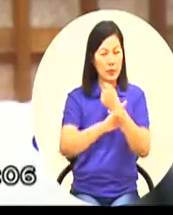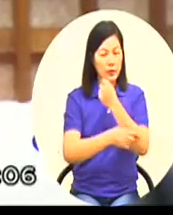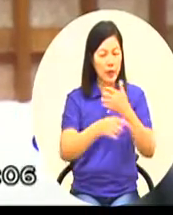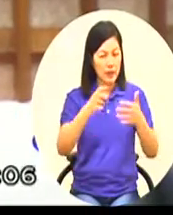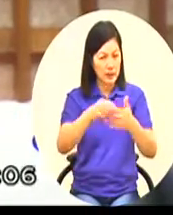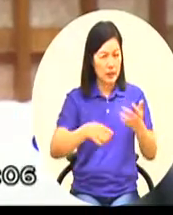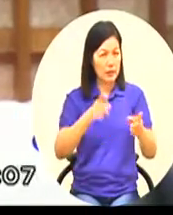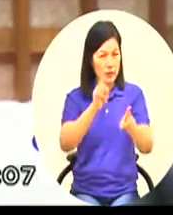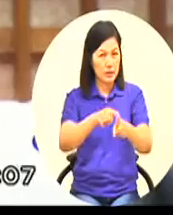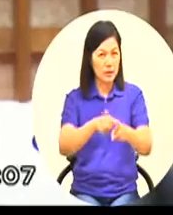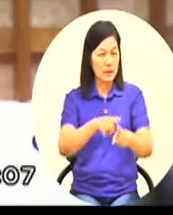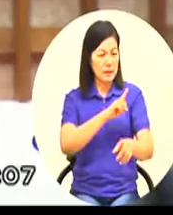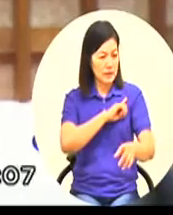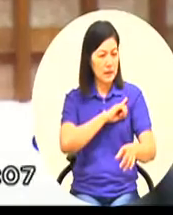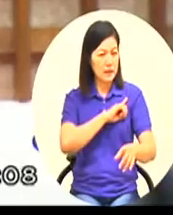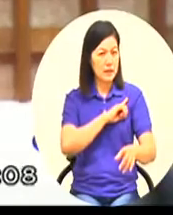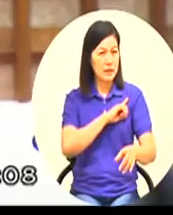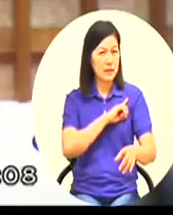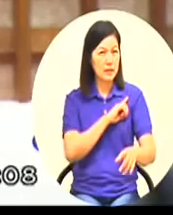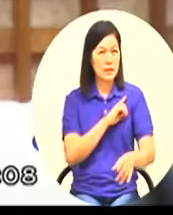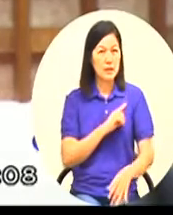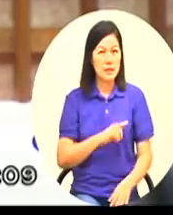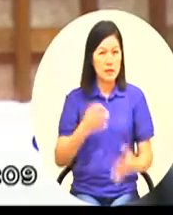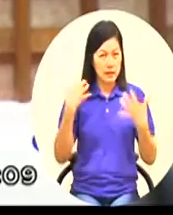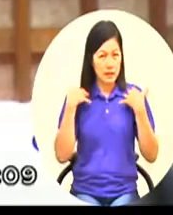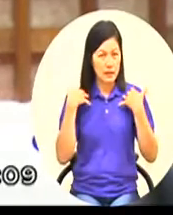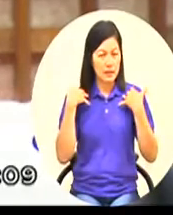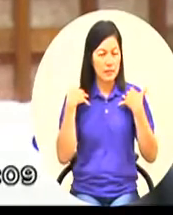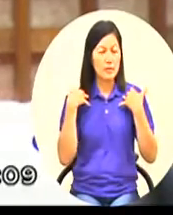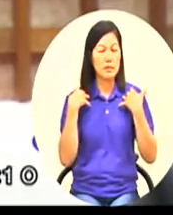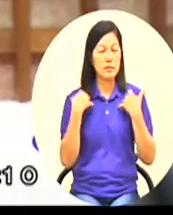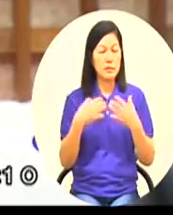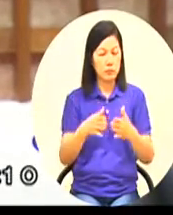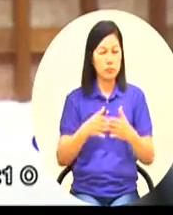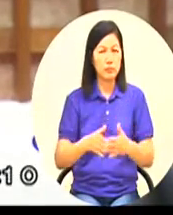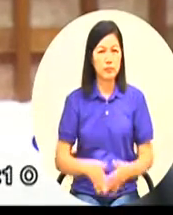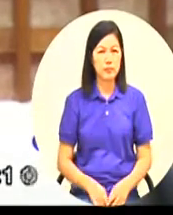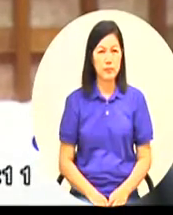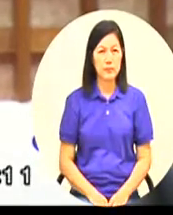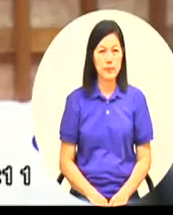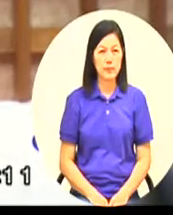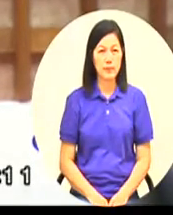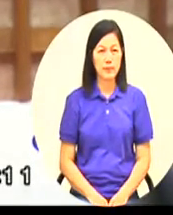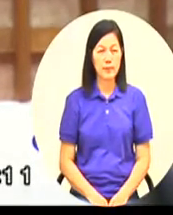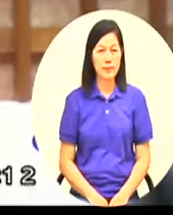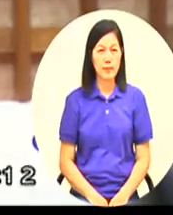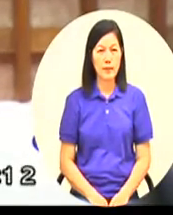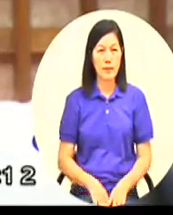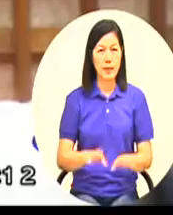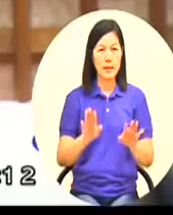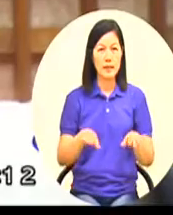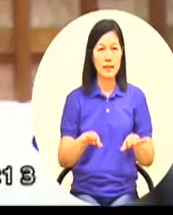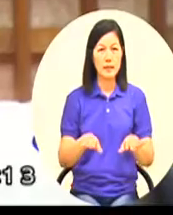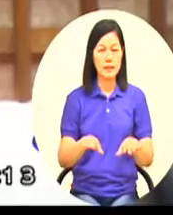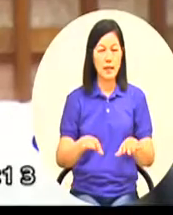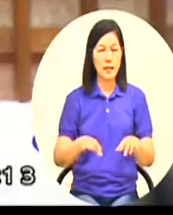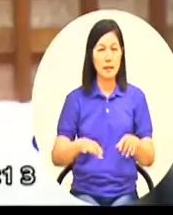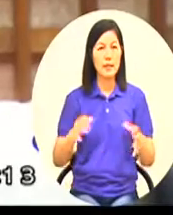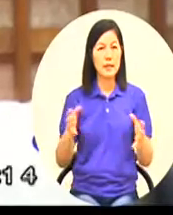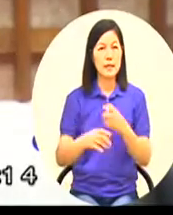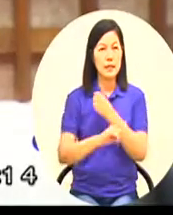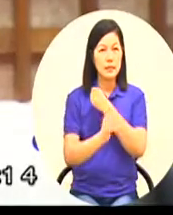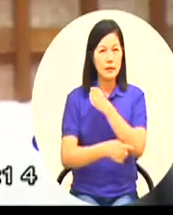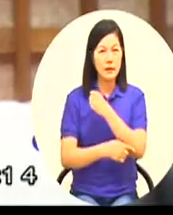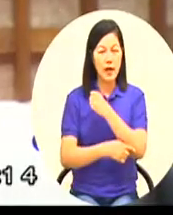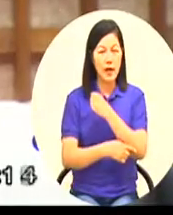好自我本身的一个责任，包含我现在讲，现在所有的合法场域。